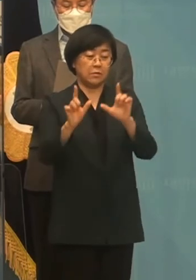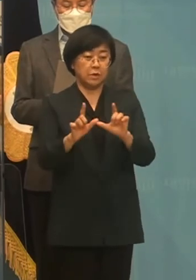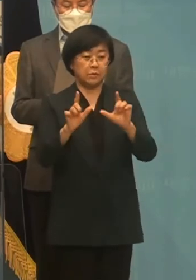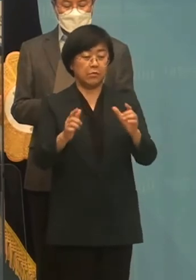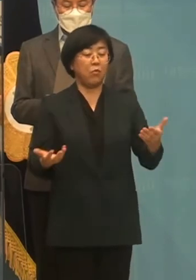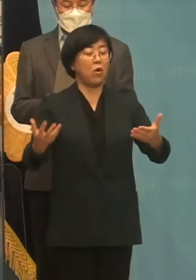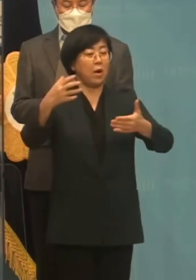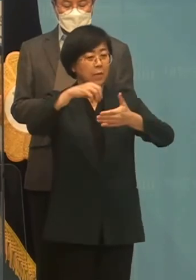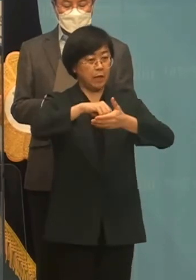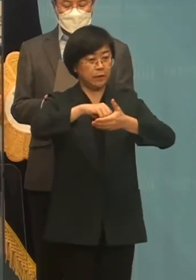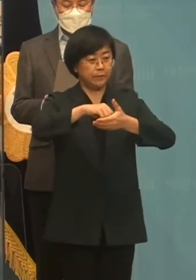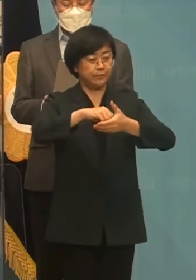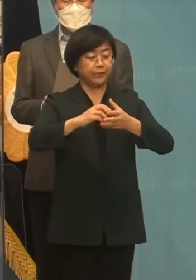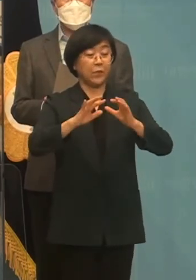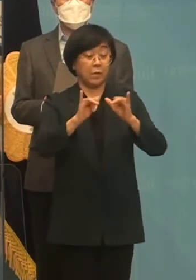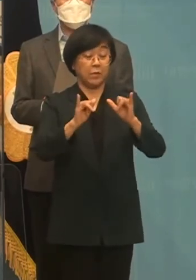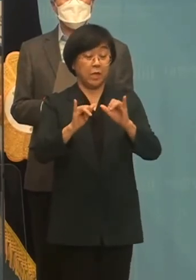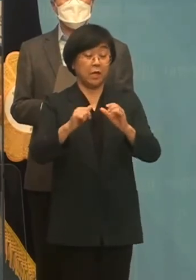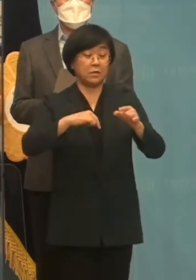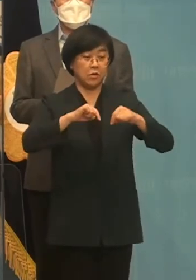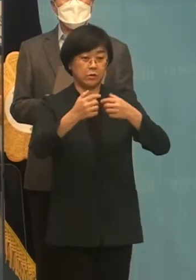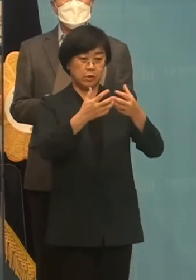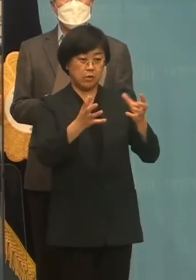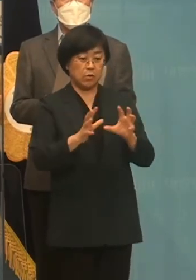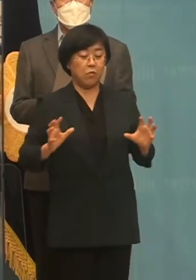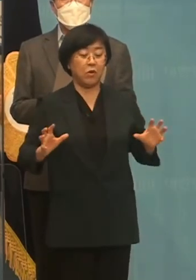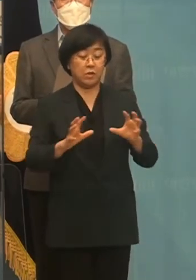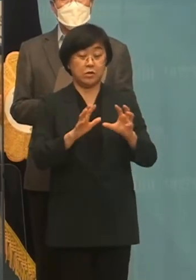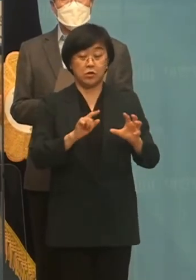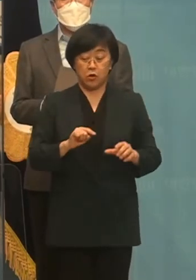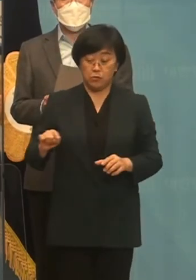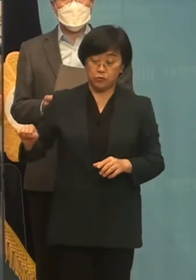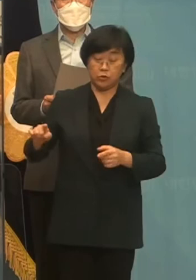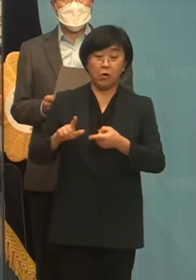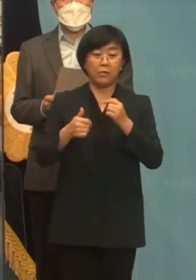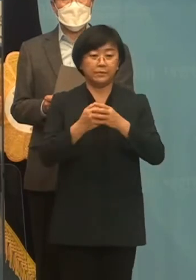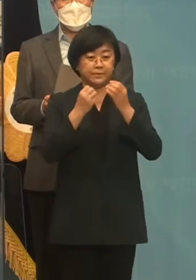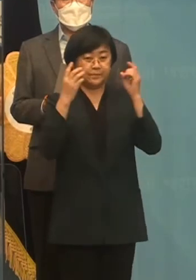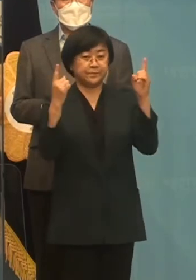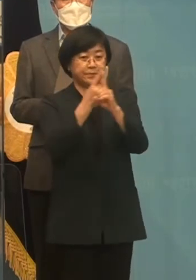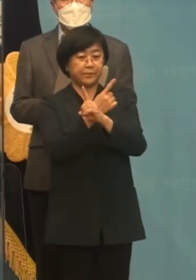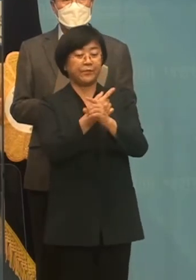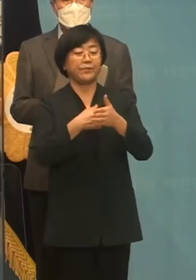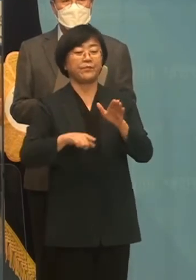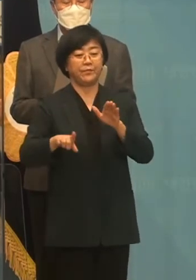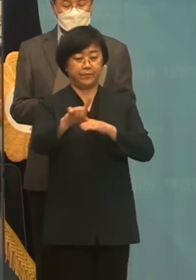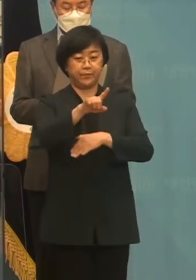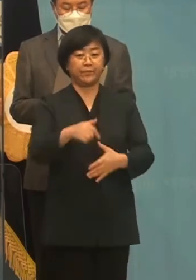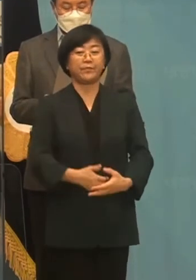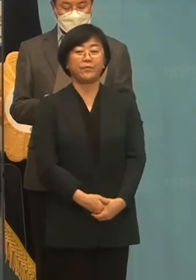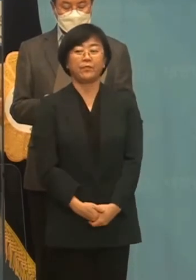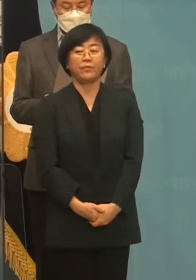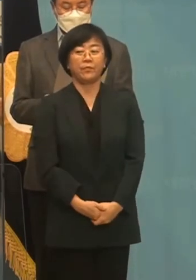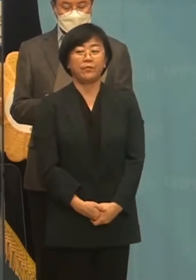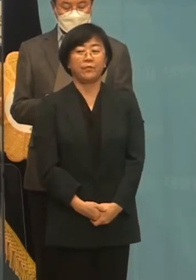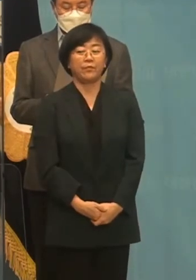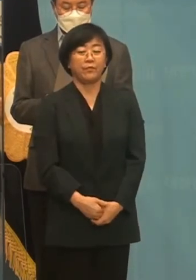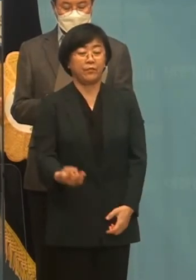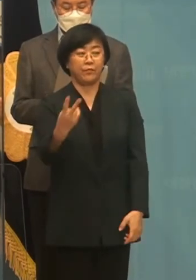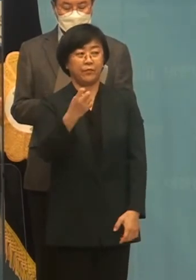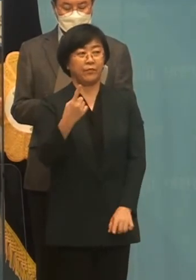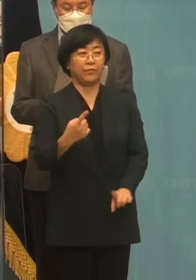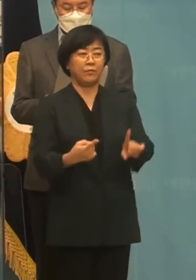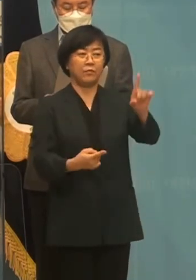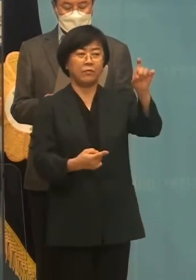보듬는 민생정당으로 거듭나기 위해 여기 모인 저희부터 쇄신의 깃발을 들고 앞장서겠습니다.